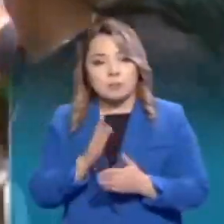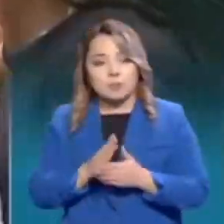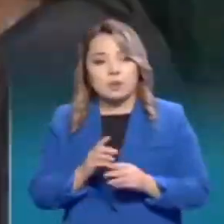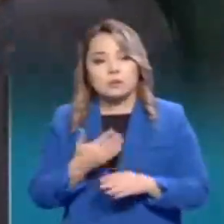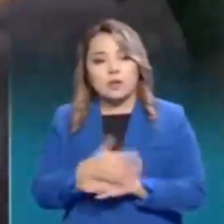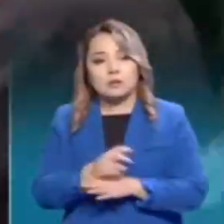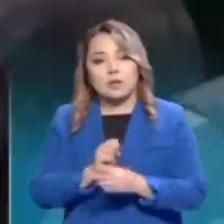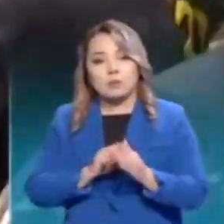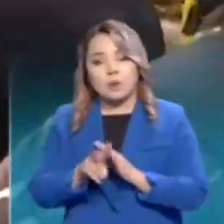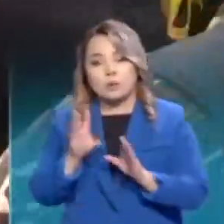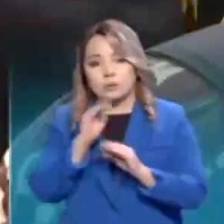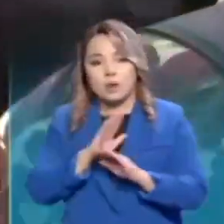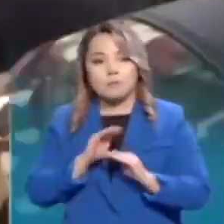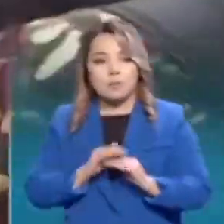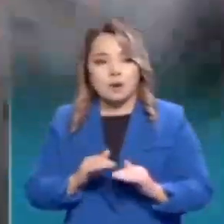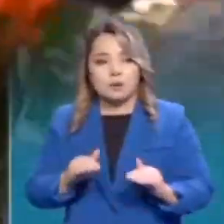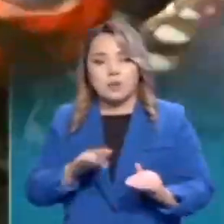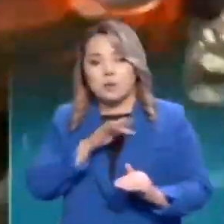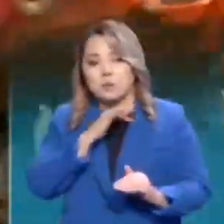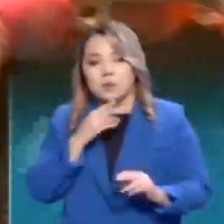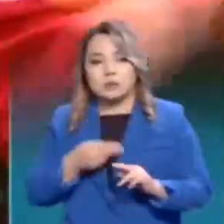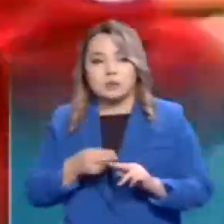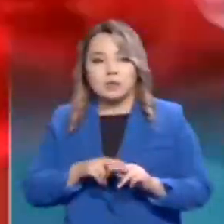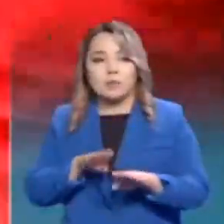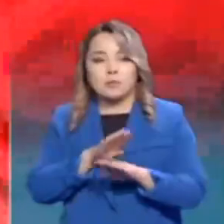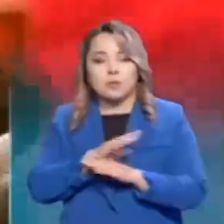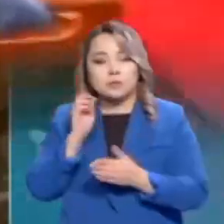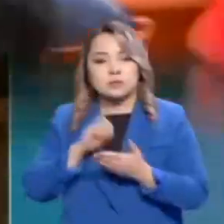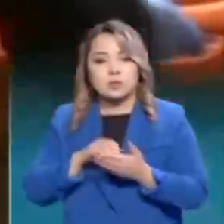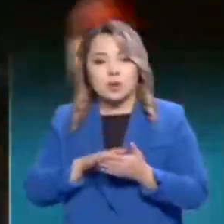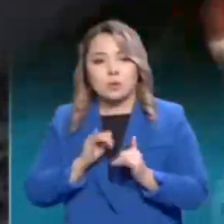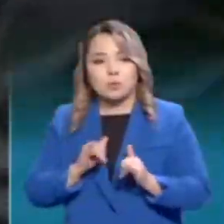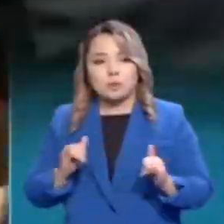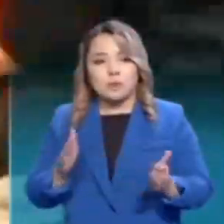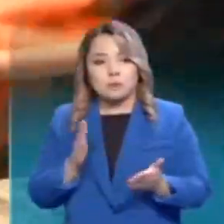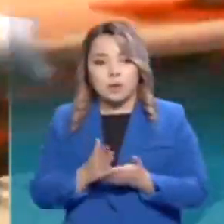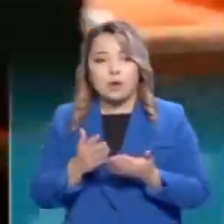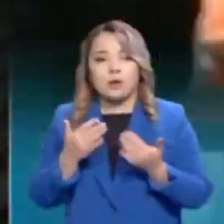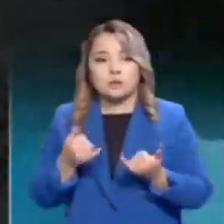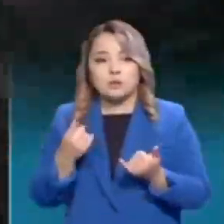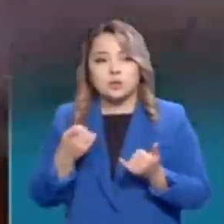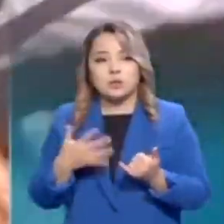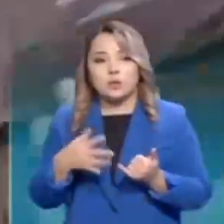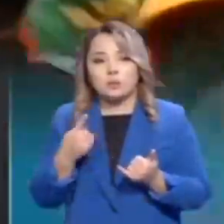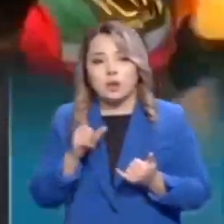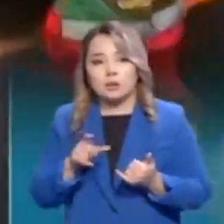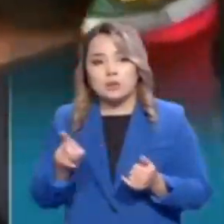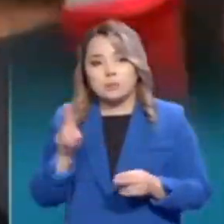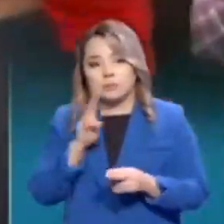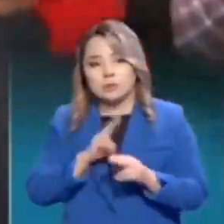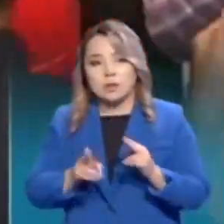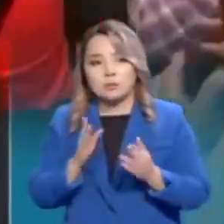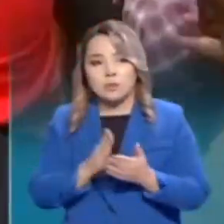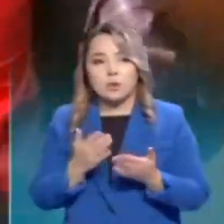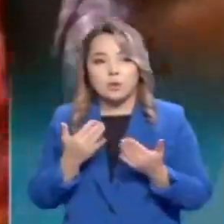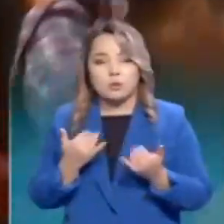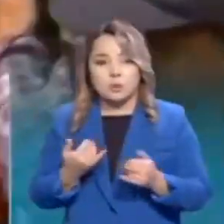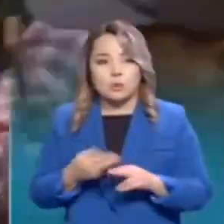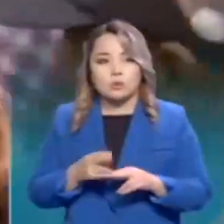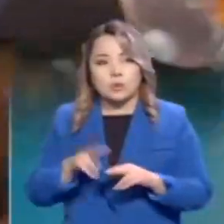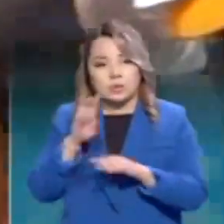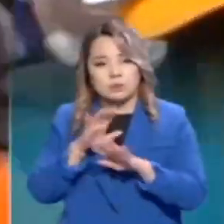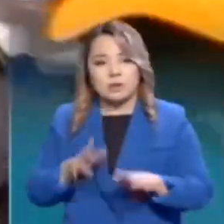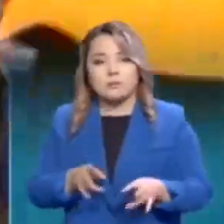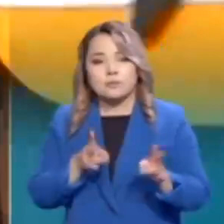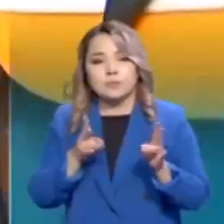далаға қашып үлгермеген балалар. Жан тәсілім еткендердің саны әлі де өсуі мүмкін, өйткені 151 адам жоғалып кеткен. Мұны бүгін осы елдің